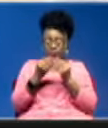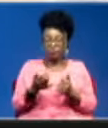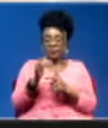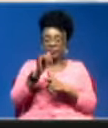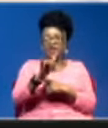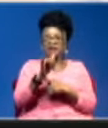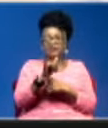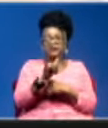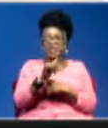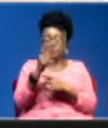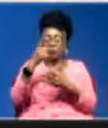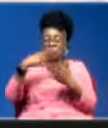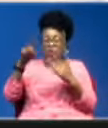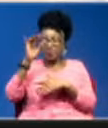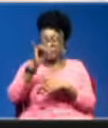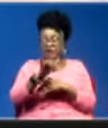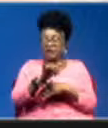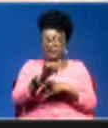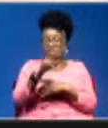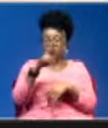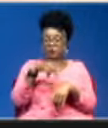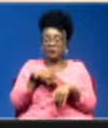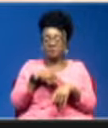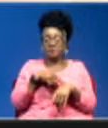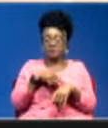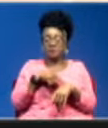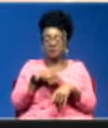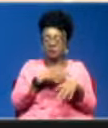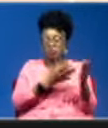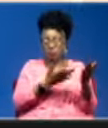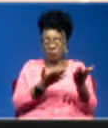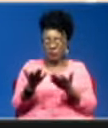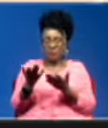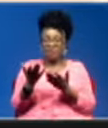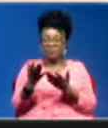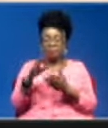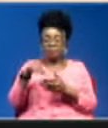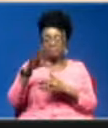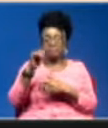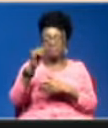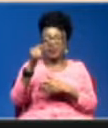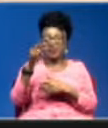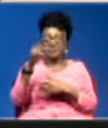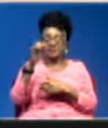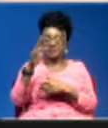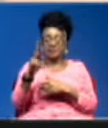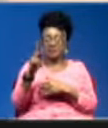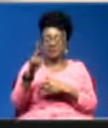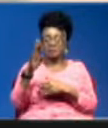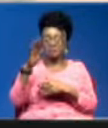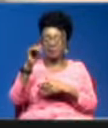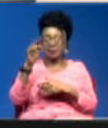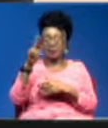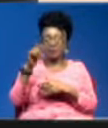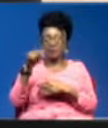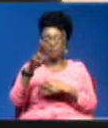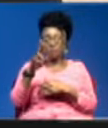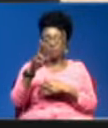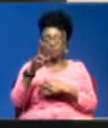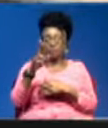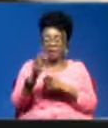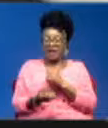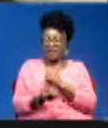na akashinda mbio hizi mara mbili. Karibu sana Bwana Patrick Makau. Hebu